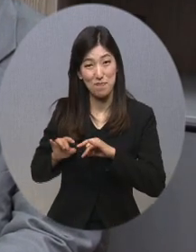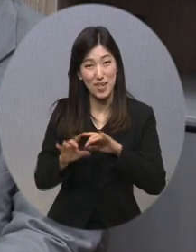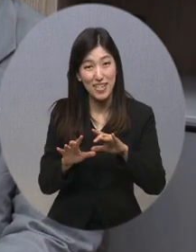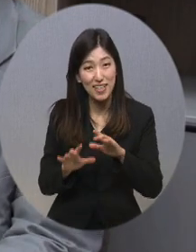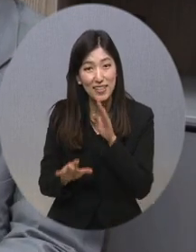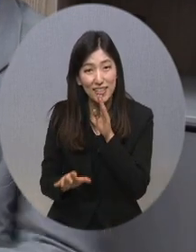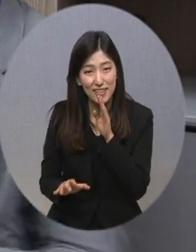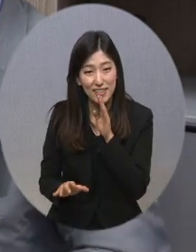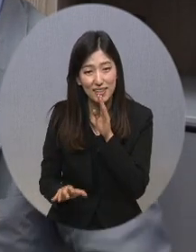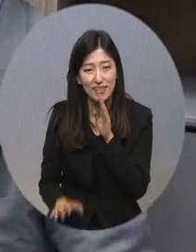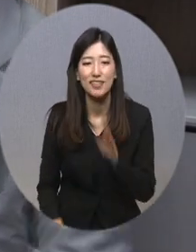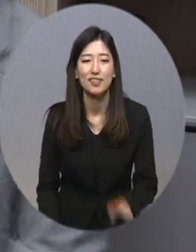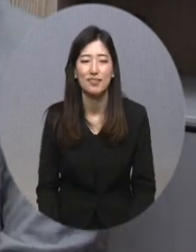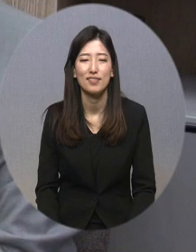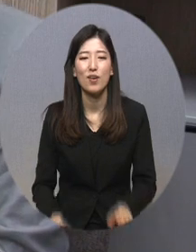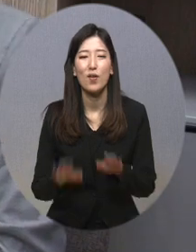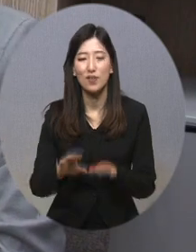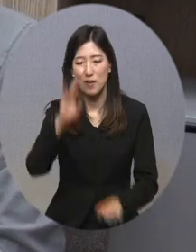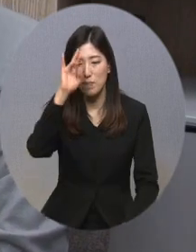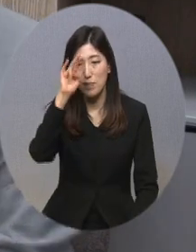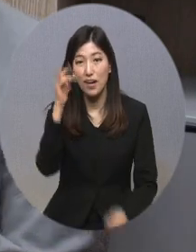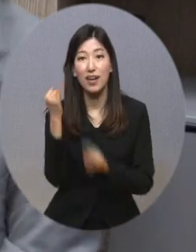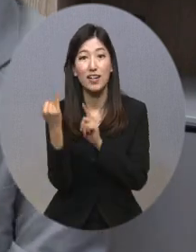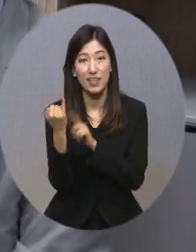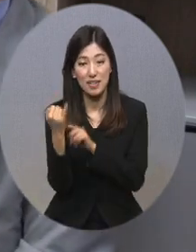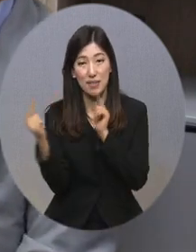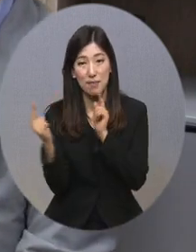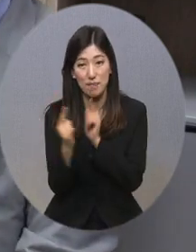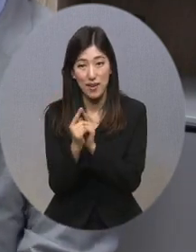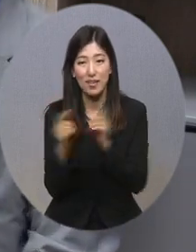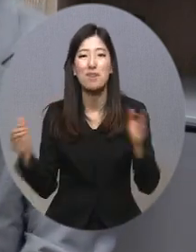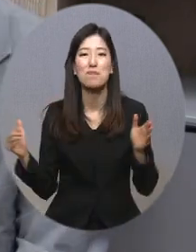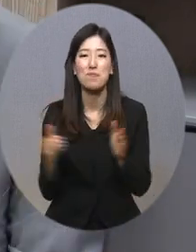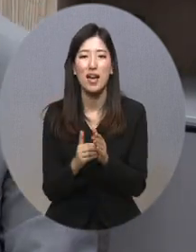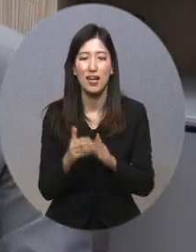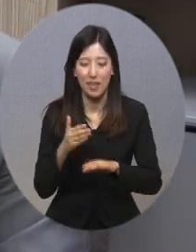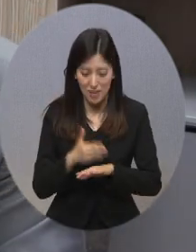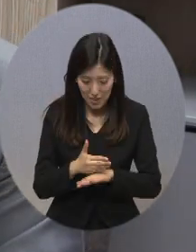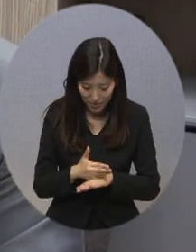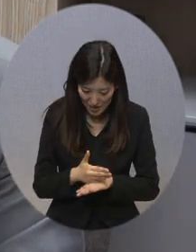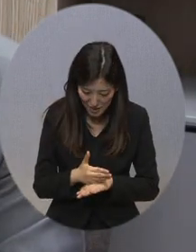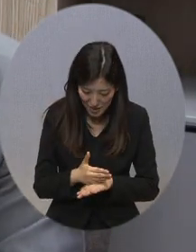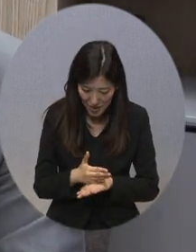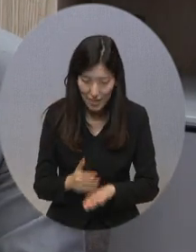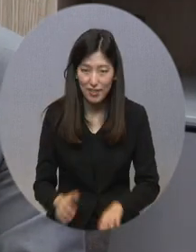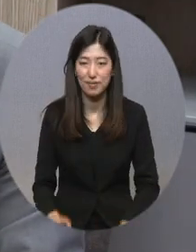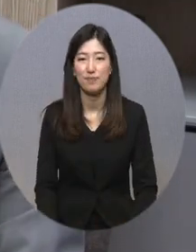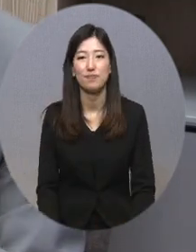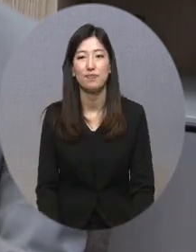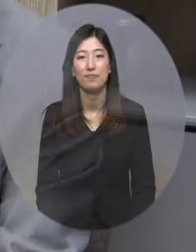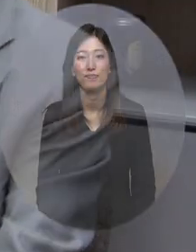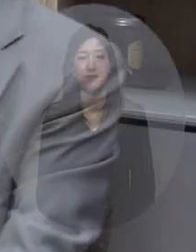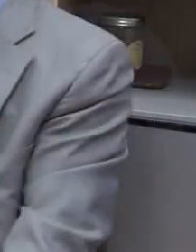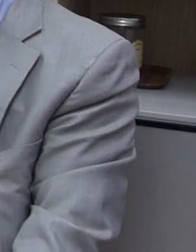오늘 박영희 교수와의 만남 이것으로 마치겠습니다. 감사합니다. 고맙습니다.